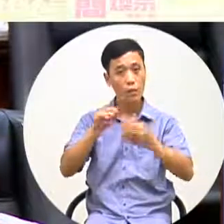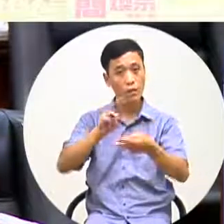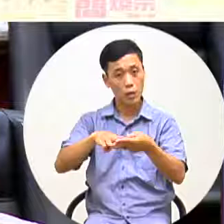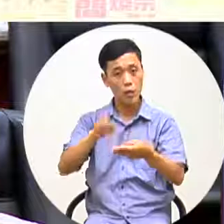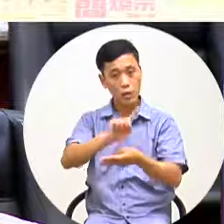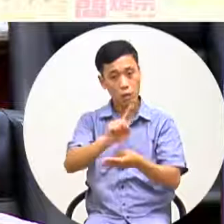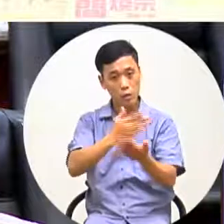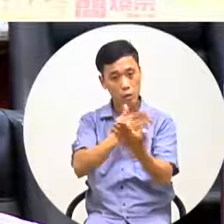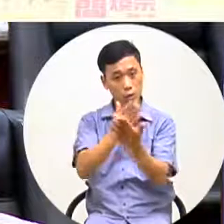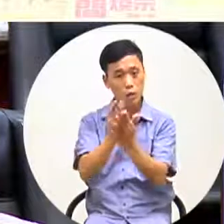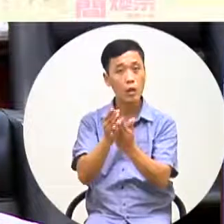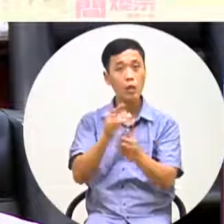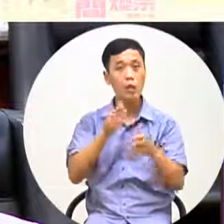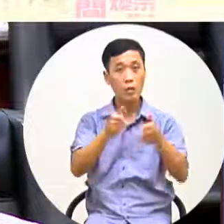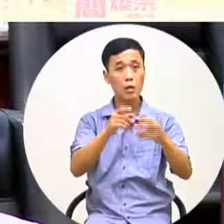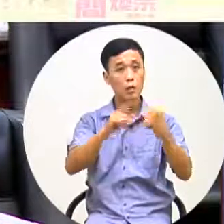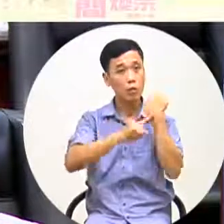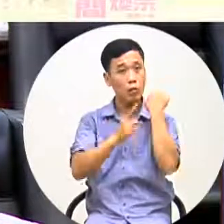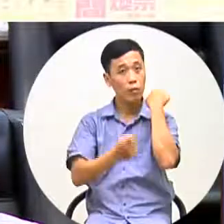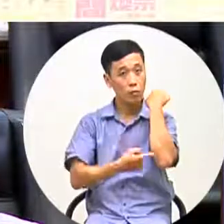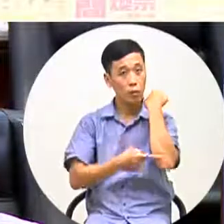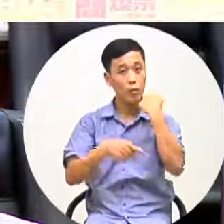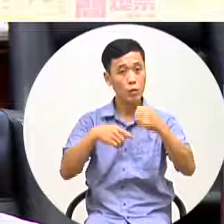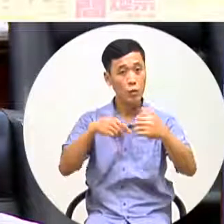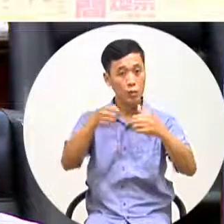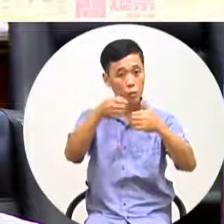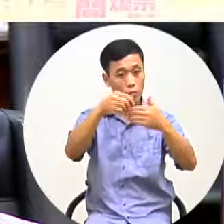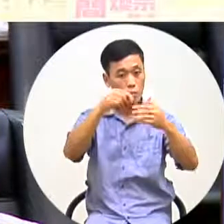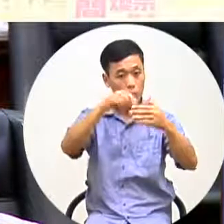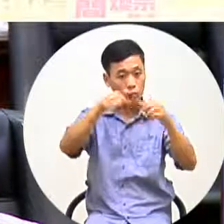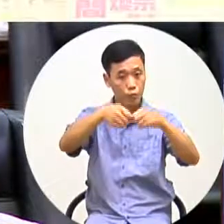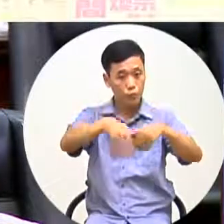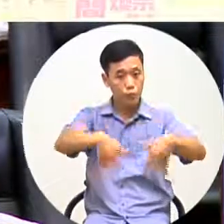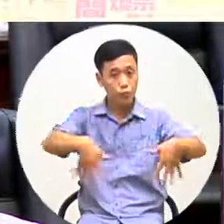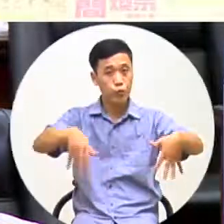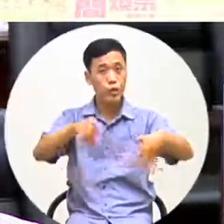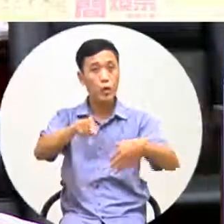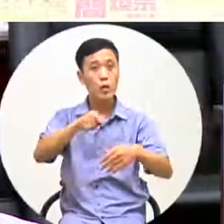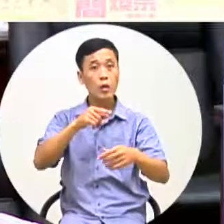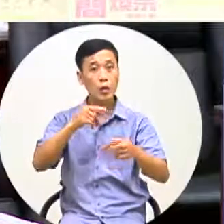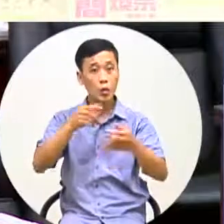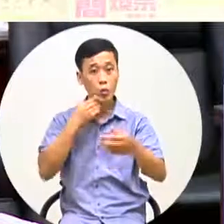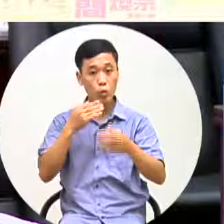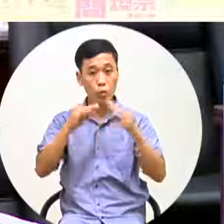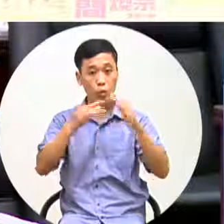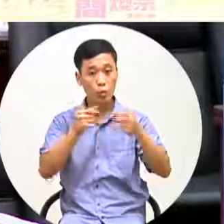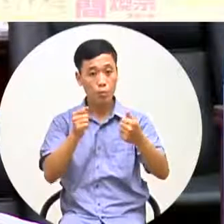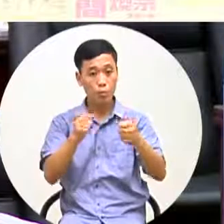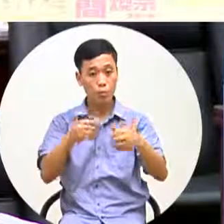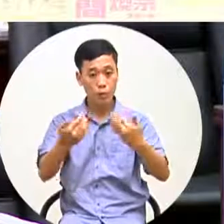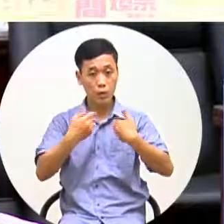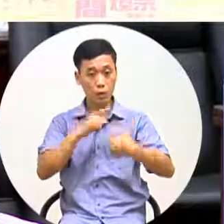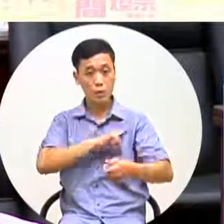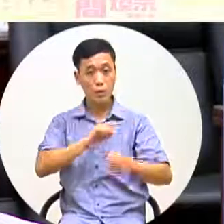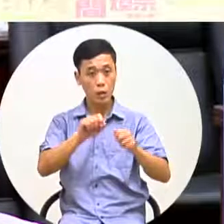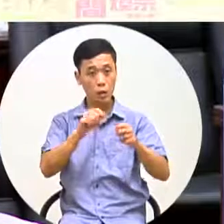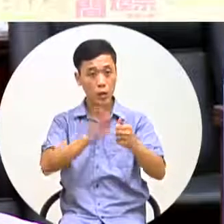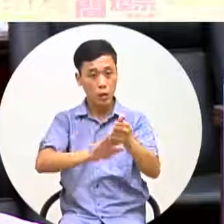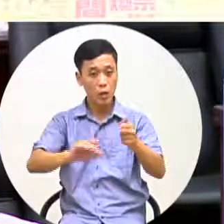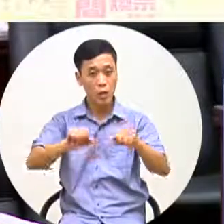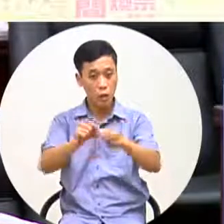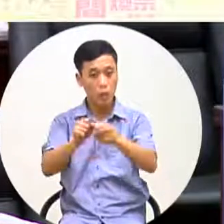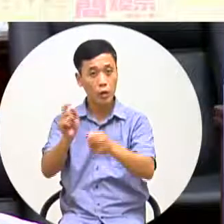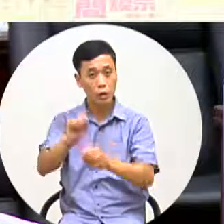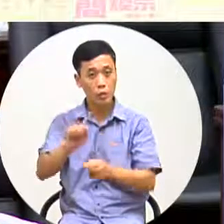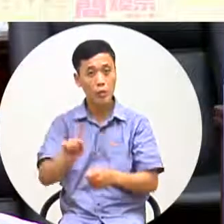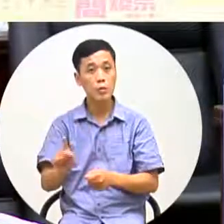两年的一个追溯期，是不是可以请公务局来协助这些市民朋友，来协助他们，不管是跟铁工